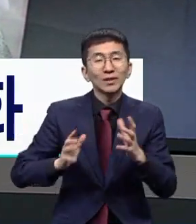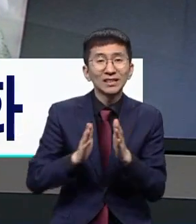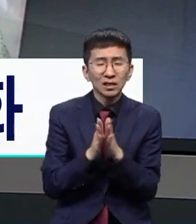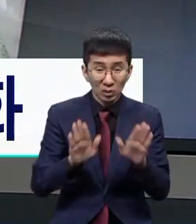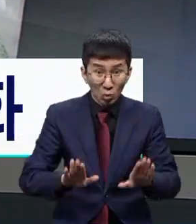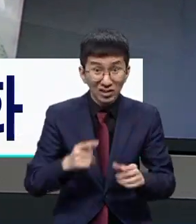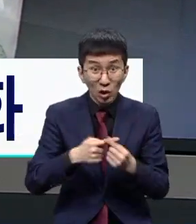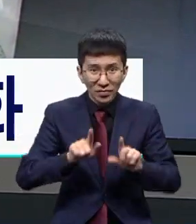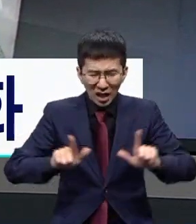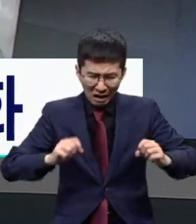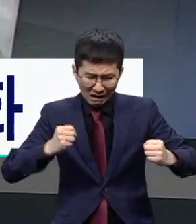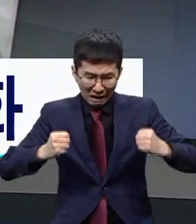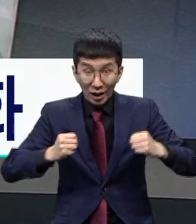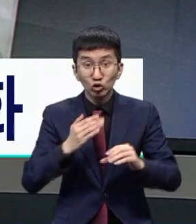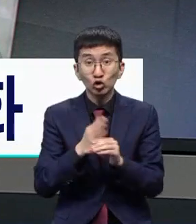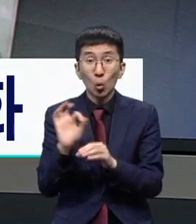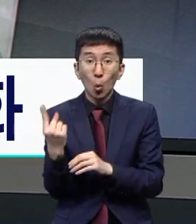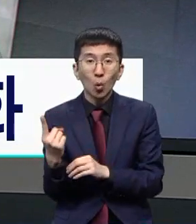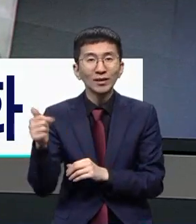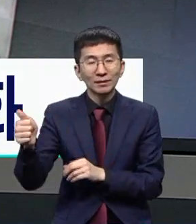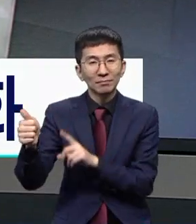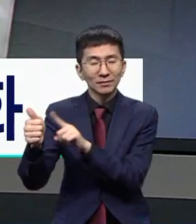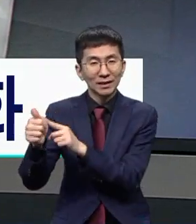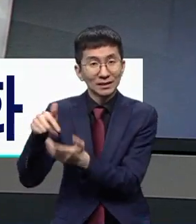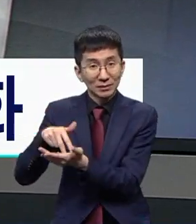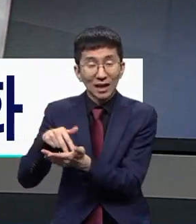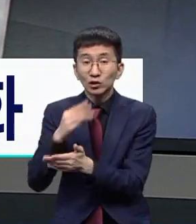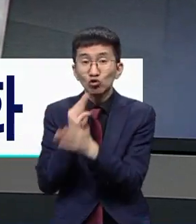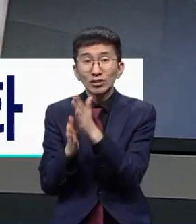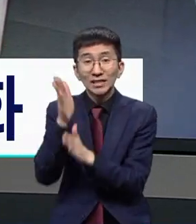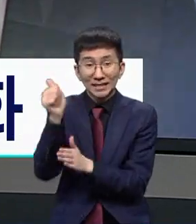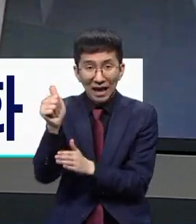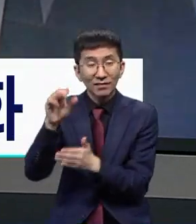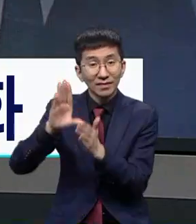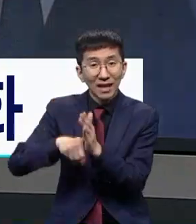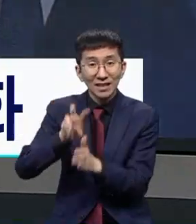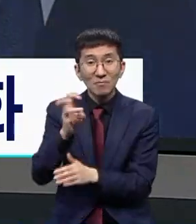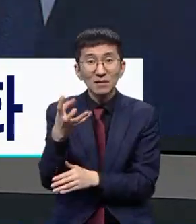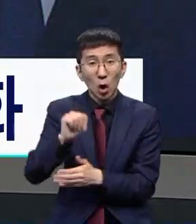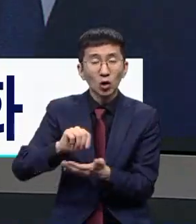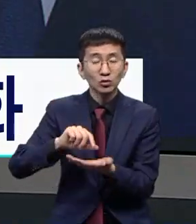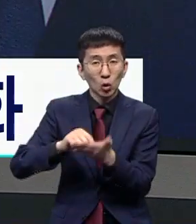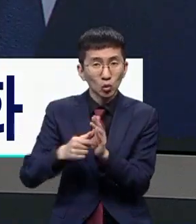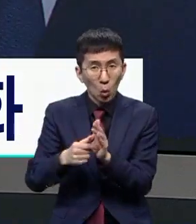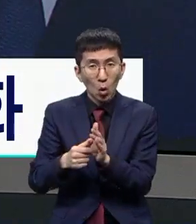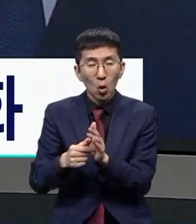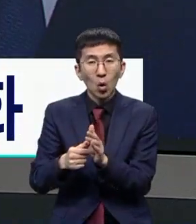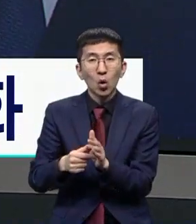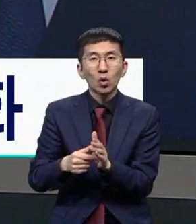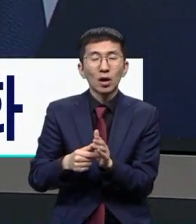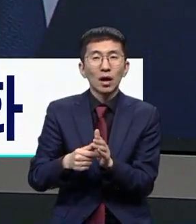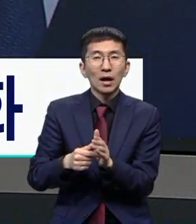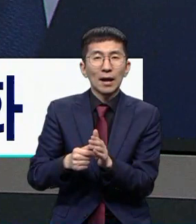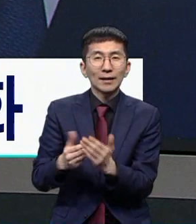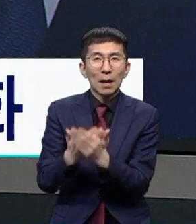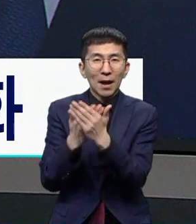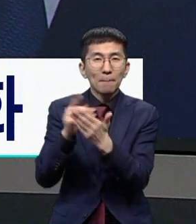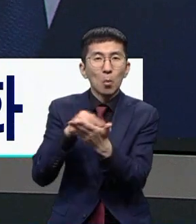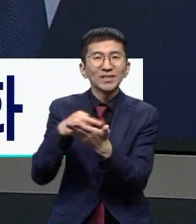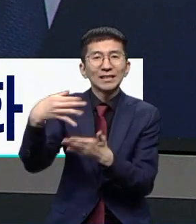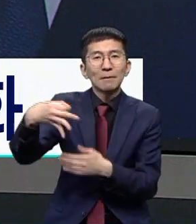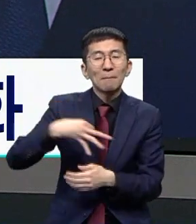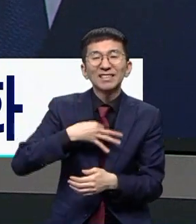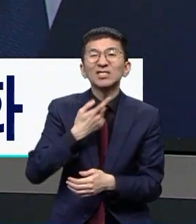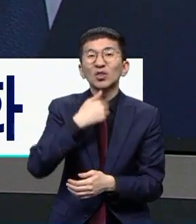신경전이 팽팽했습니다. 오세훈 후보 측이 서울시장 시절 30억 원대 개발 보상금을 받은 걸 놓고는 여야 간 공방이